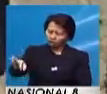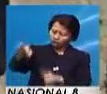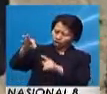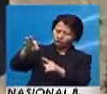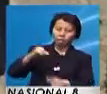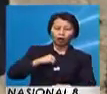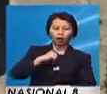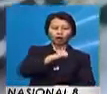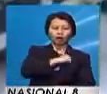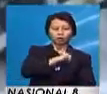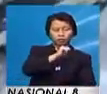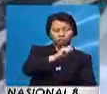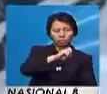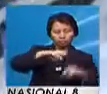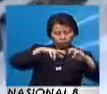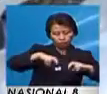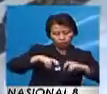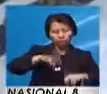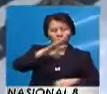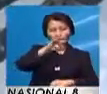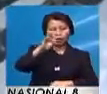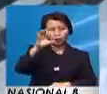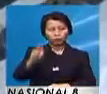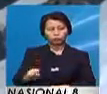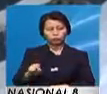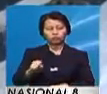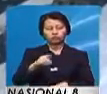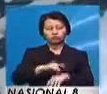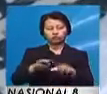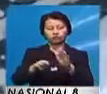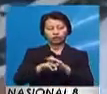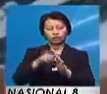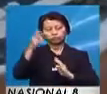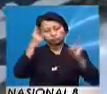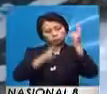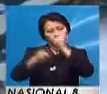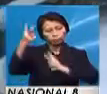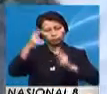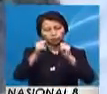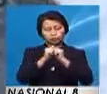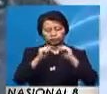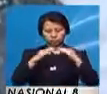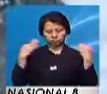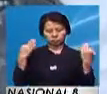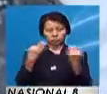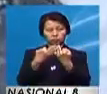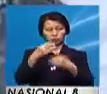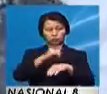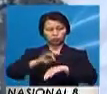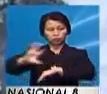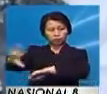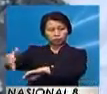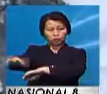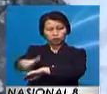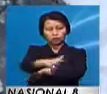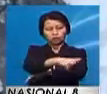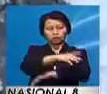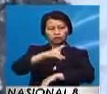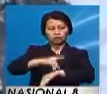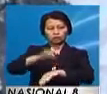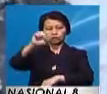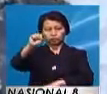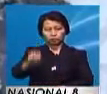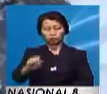ahli arkeologi Afrika Selatan Nils Kruger ketika bersiar-siar bersama keluarga di tepi pantai di Mossel Bay,